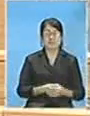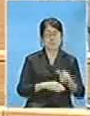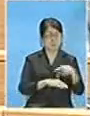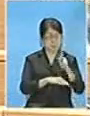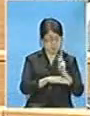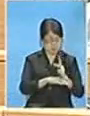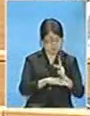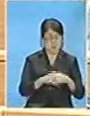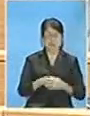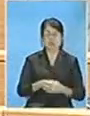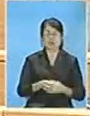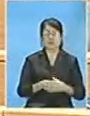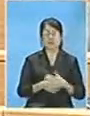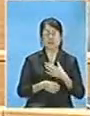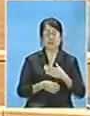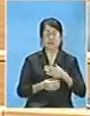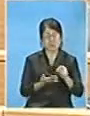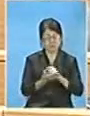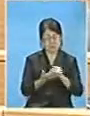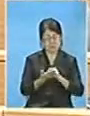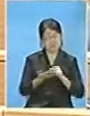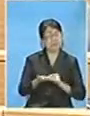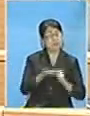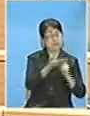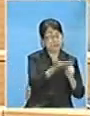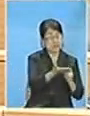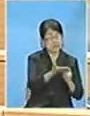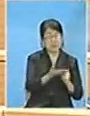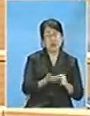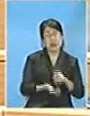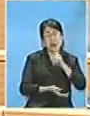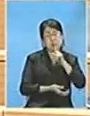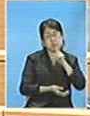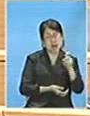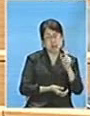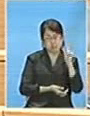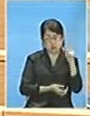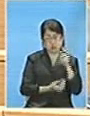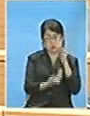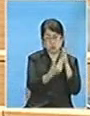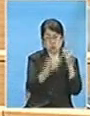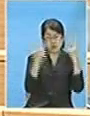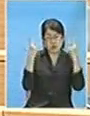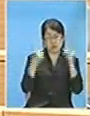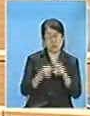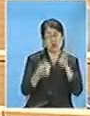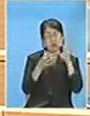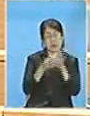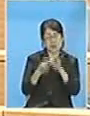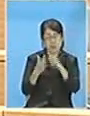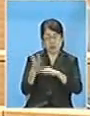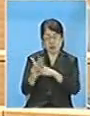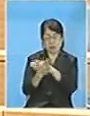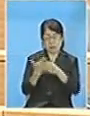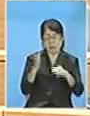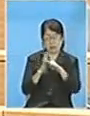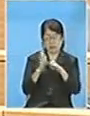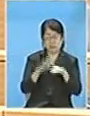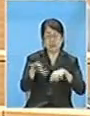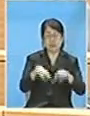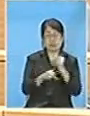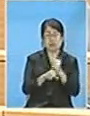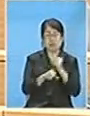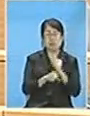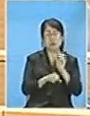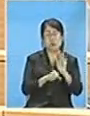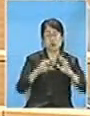พครับผมได้ยื่นกระทู้ถามสดท่านนายกรัฐมนตรีถึงนโยบายของรัฐบาลกับการแทรกแซงการทำงาน